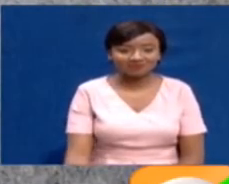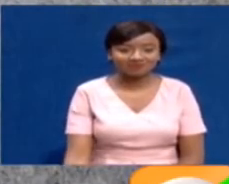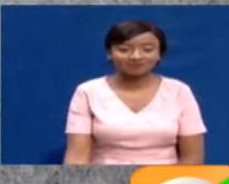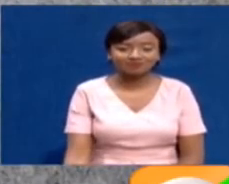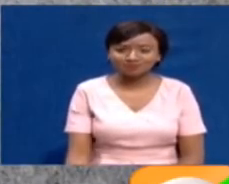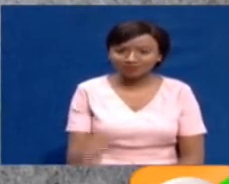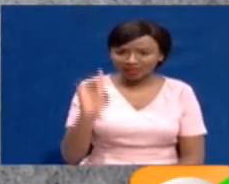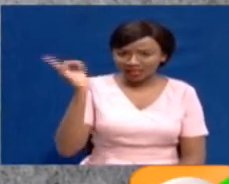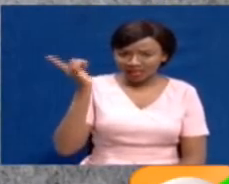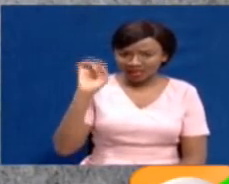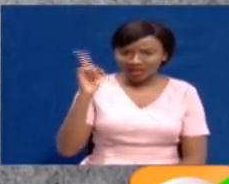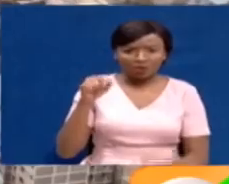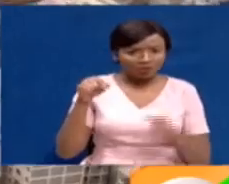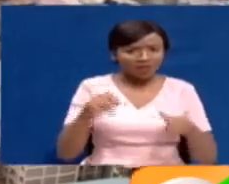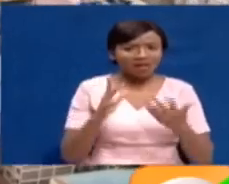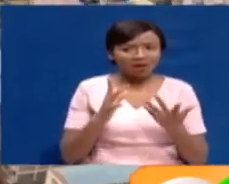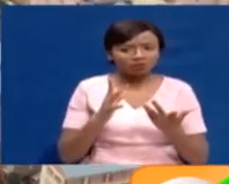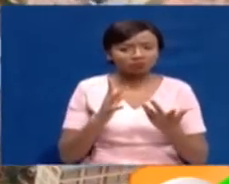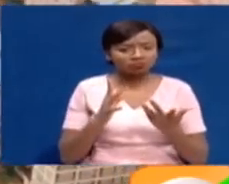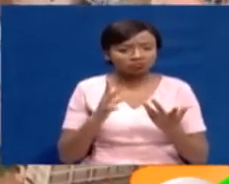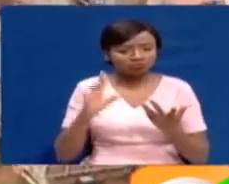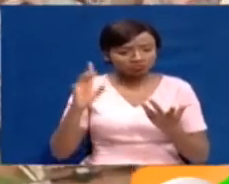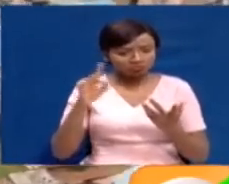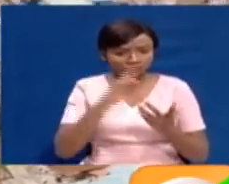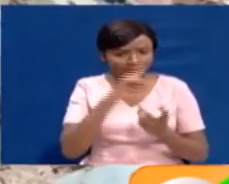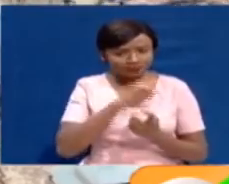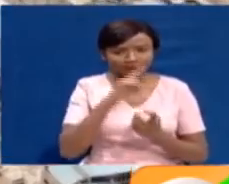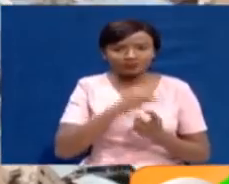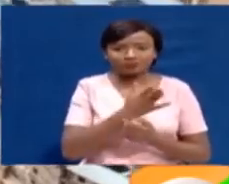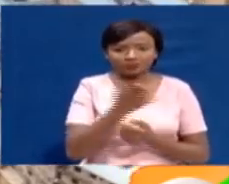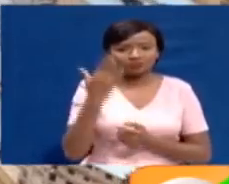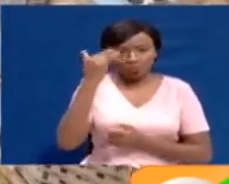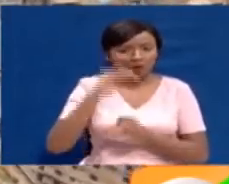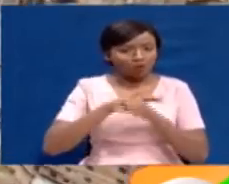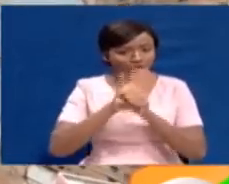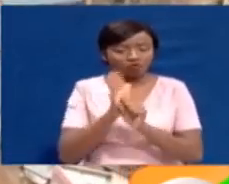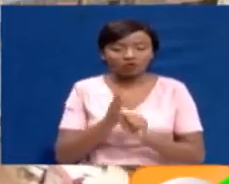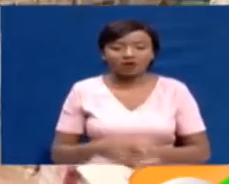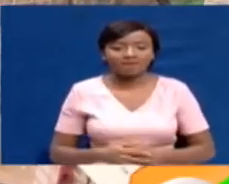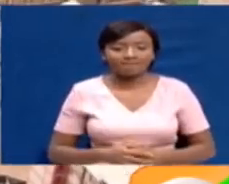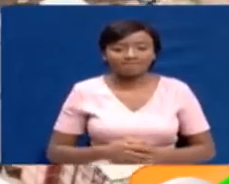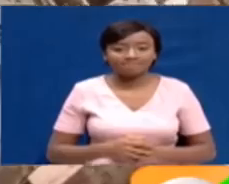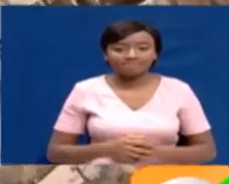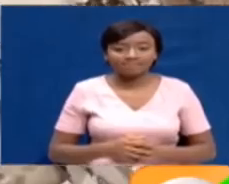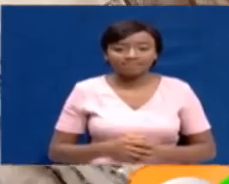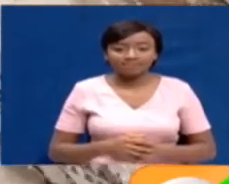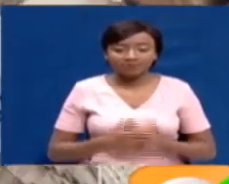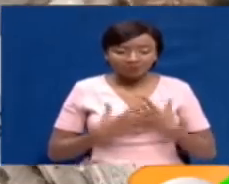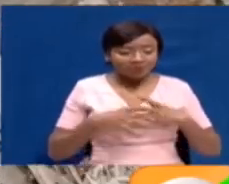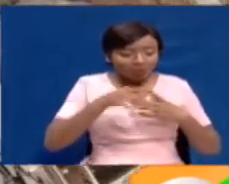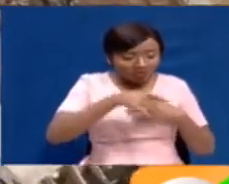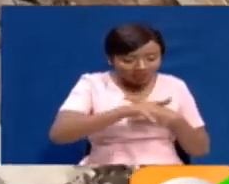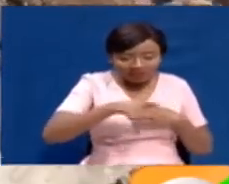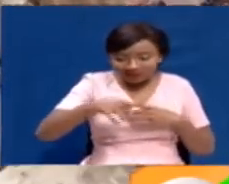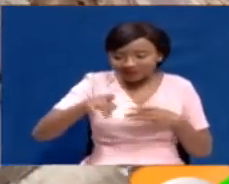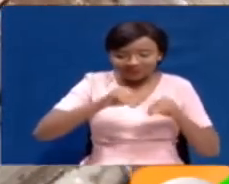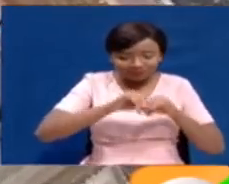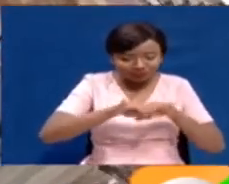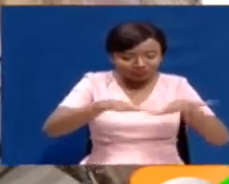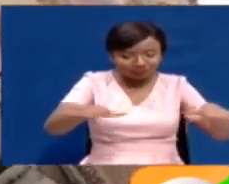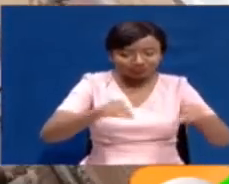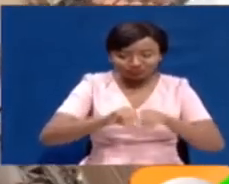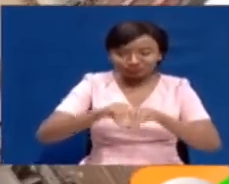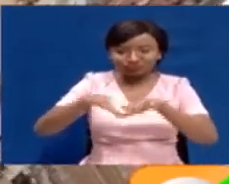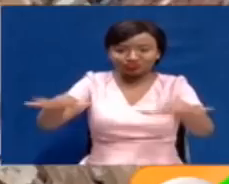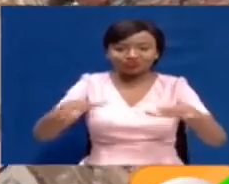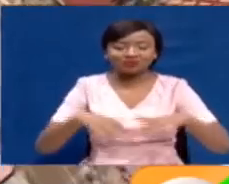Nairobi has been placed on red alert. It's Kenya's epicenter for COVID-19. Community transmission in the Kenyan capital is